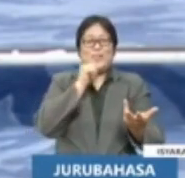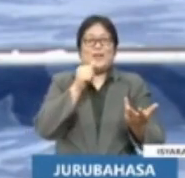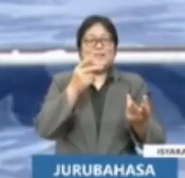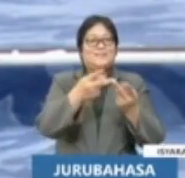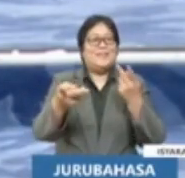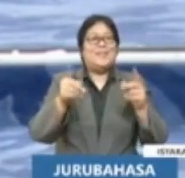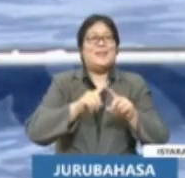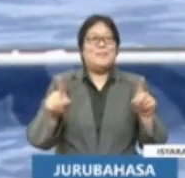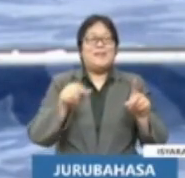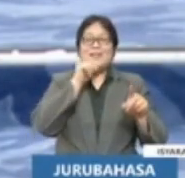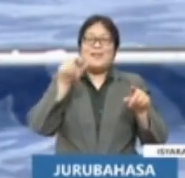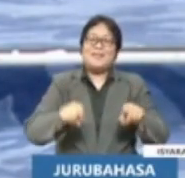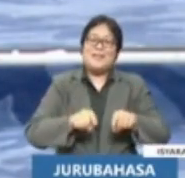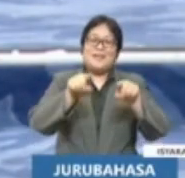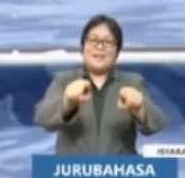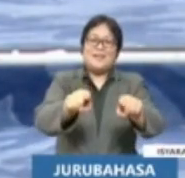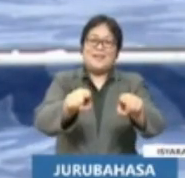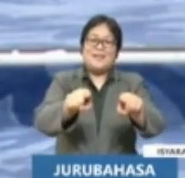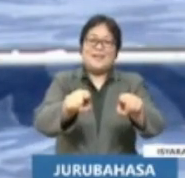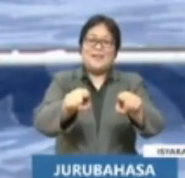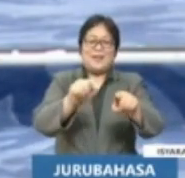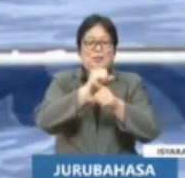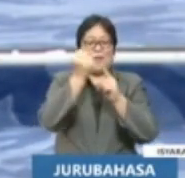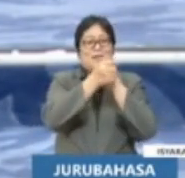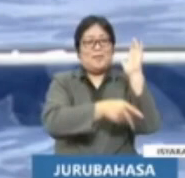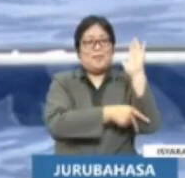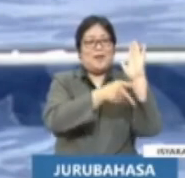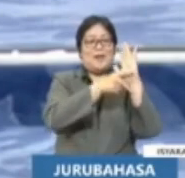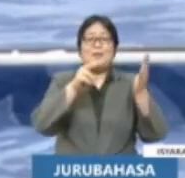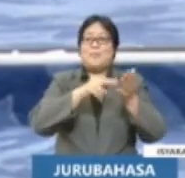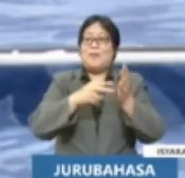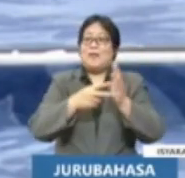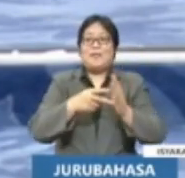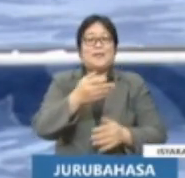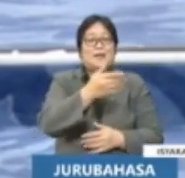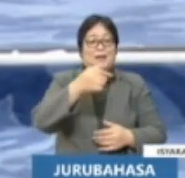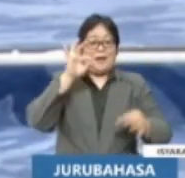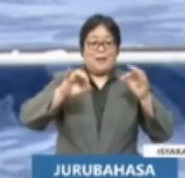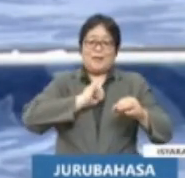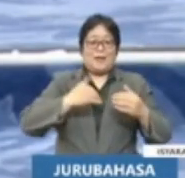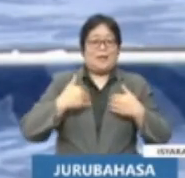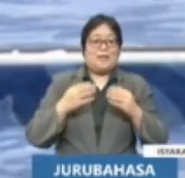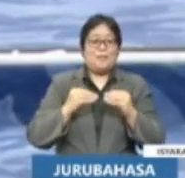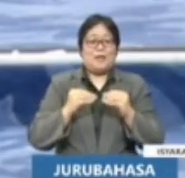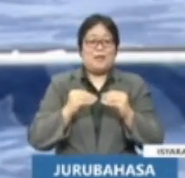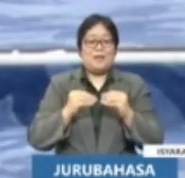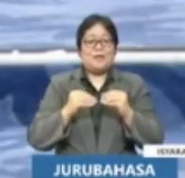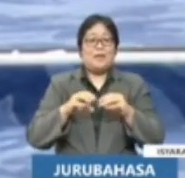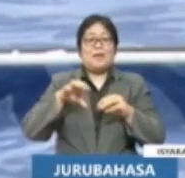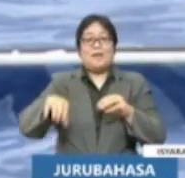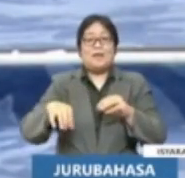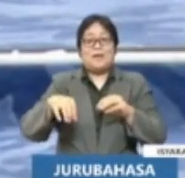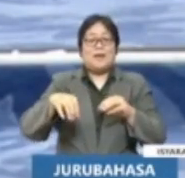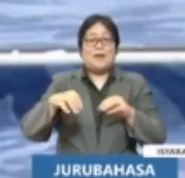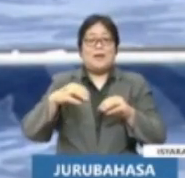tidak munasabah, tidak selari dengan kedudukan parlimen. Maknanya esok siapa pun boleh, saya ada mesyuarat cabang keadilan